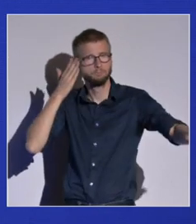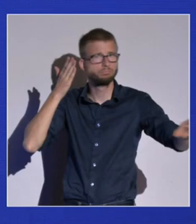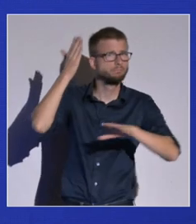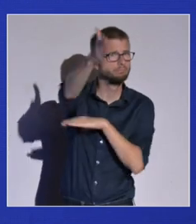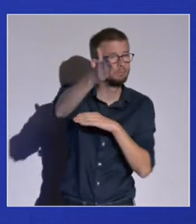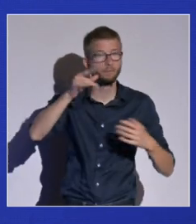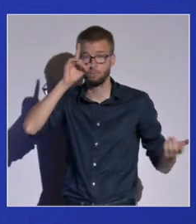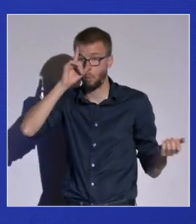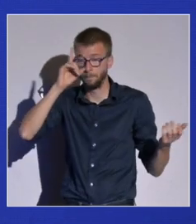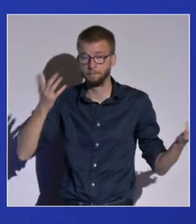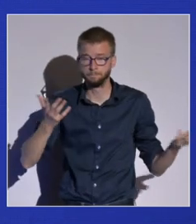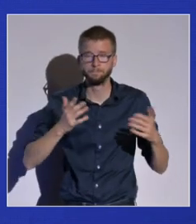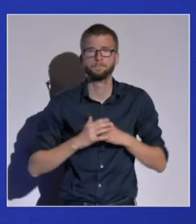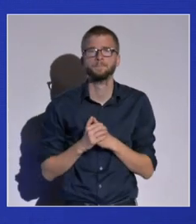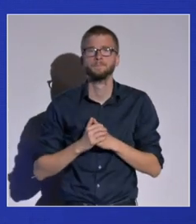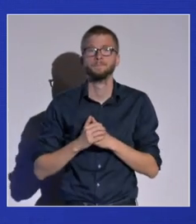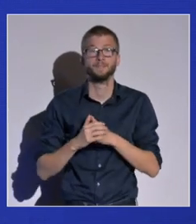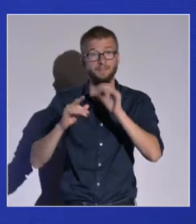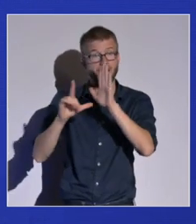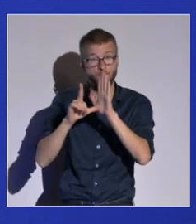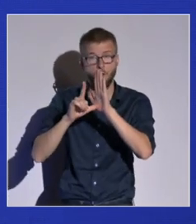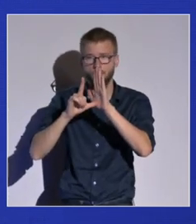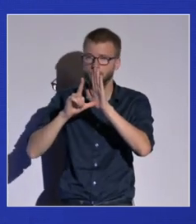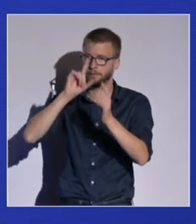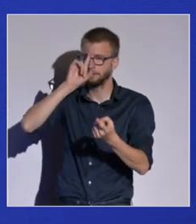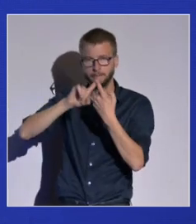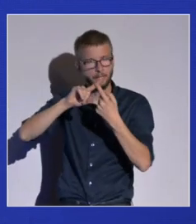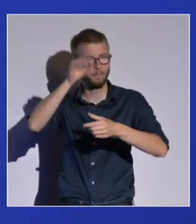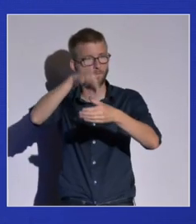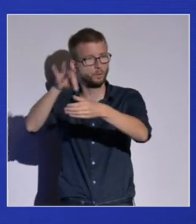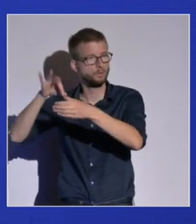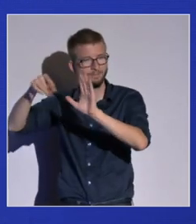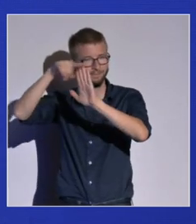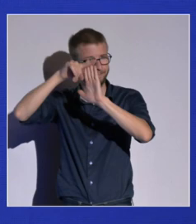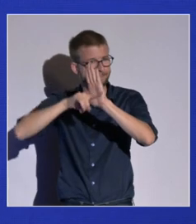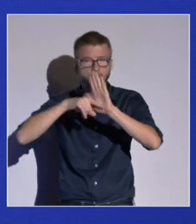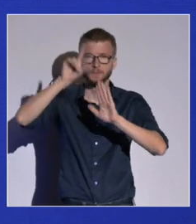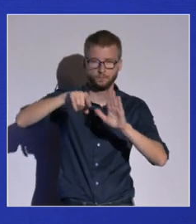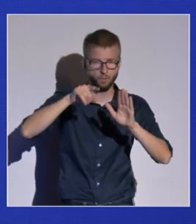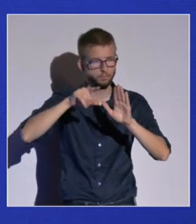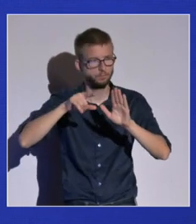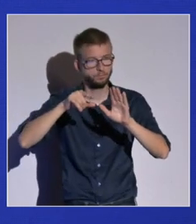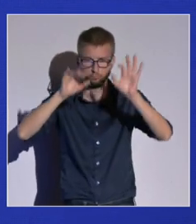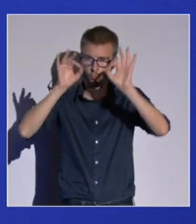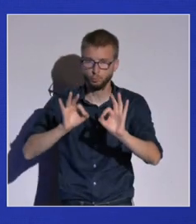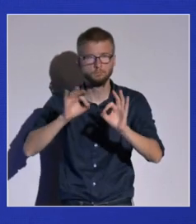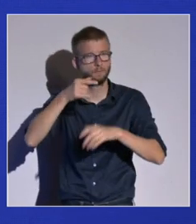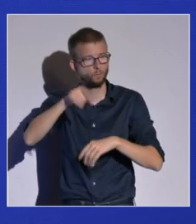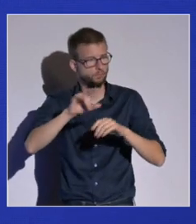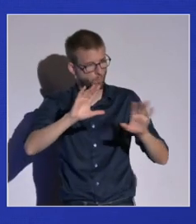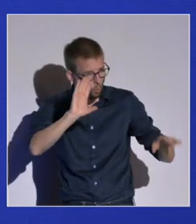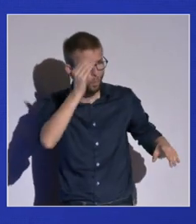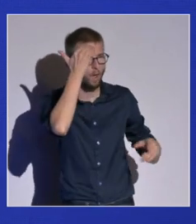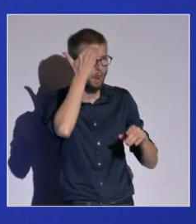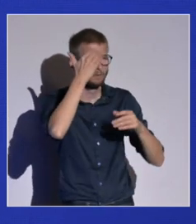que la loi électorale juste, c'est la reconnaissance du pluralisme et l'obligation, je vais essayer de vous le montrer,